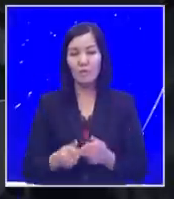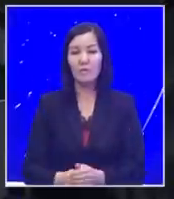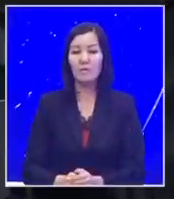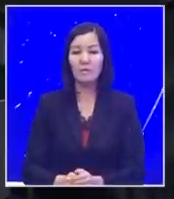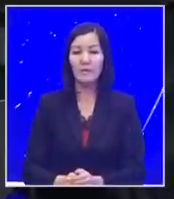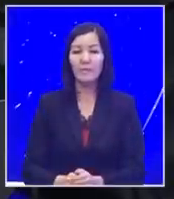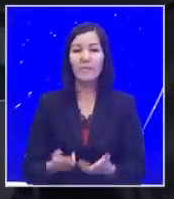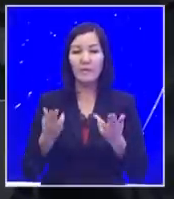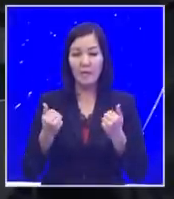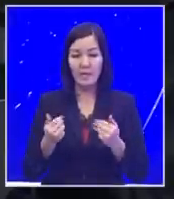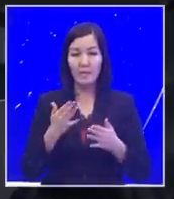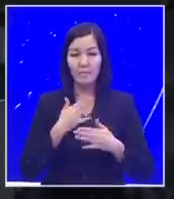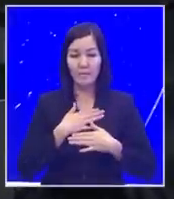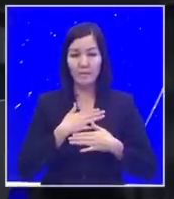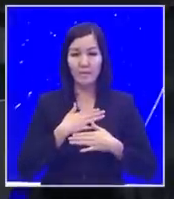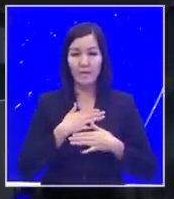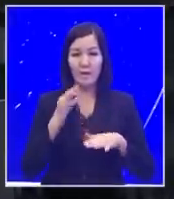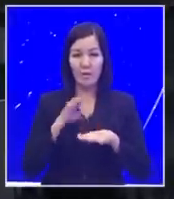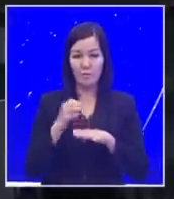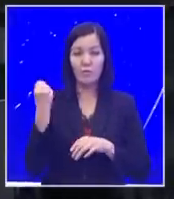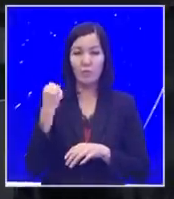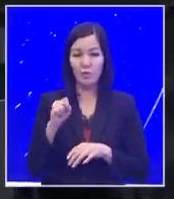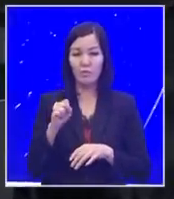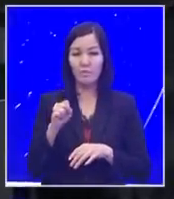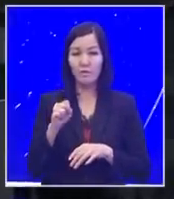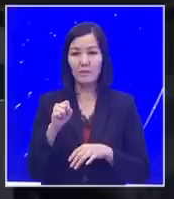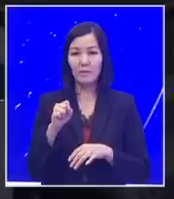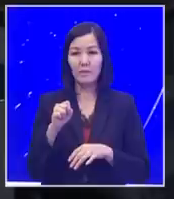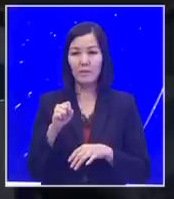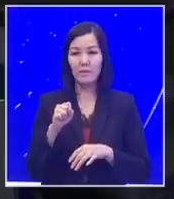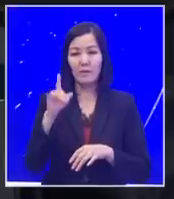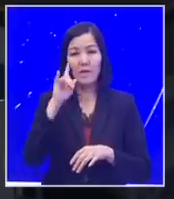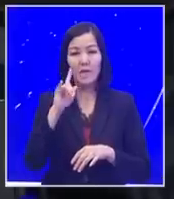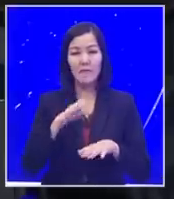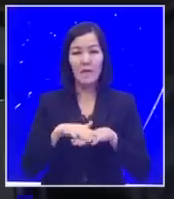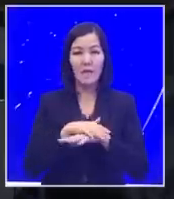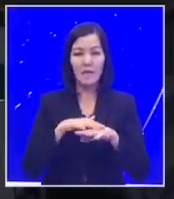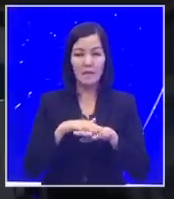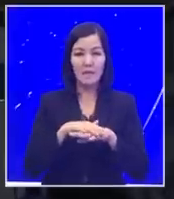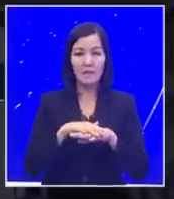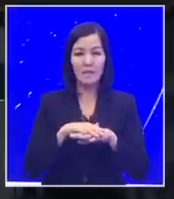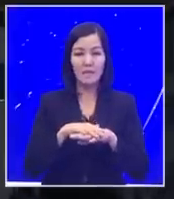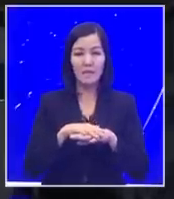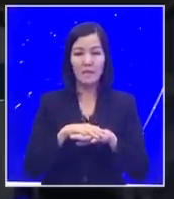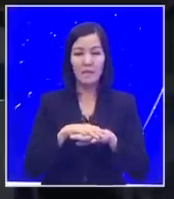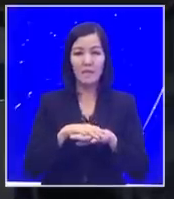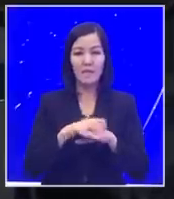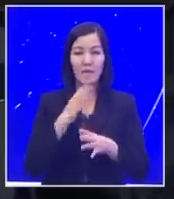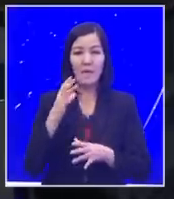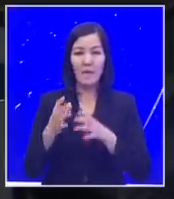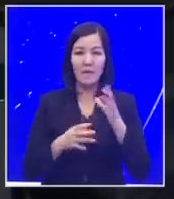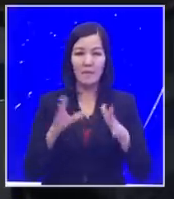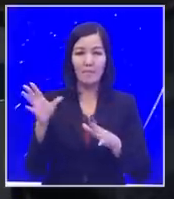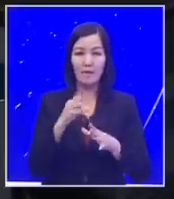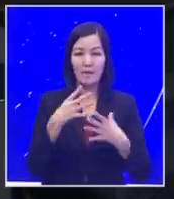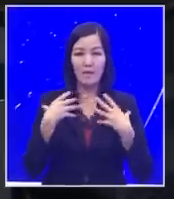Әрине, біз бұл індетті де жеңеміз. Қазақ халқы қазақ жері бүкіл әлем елдер аман